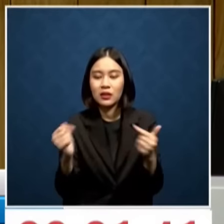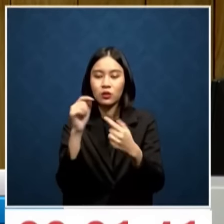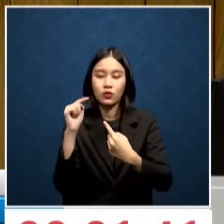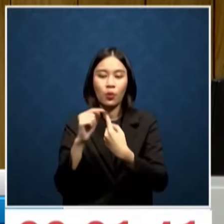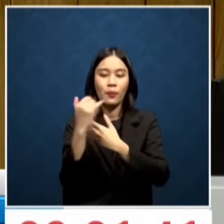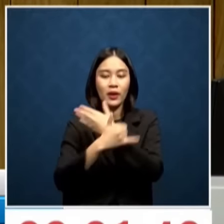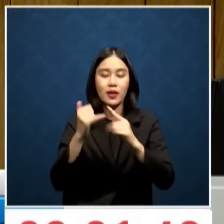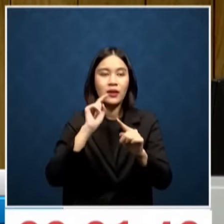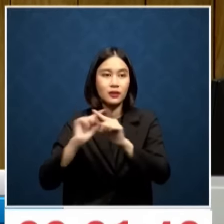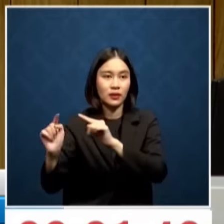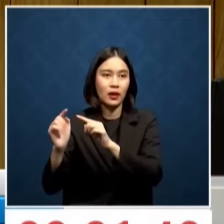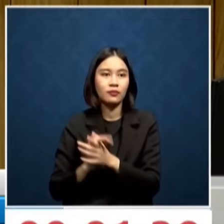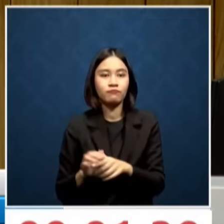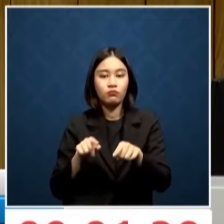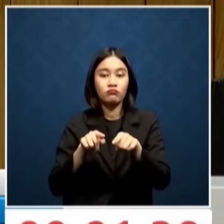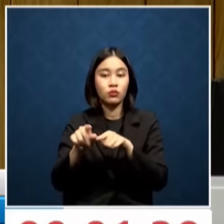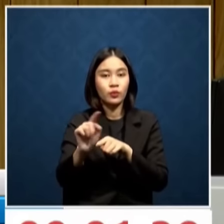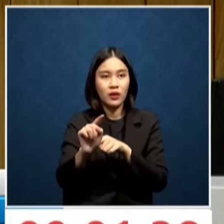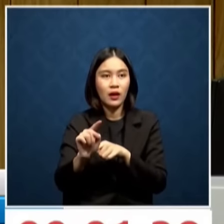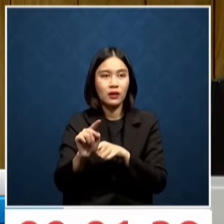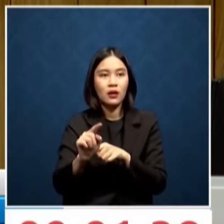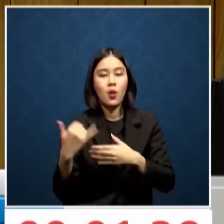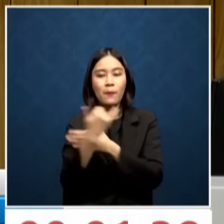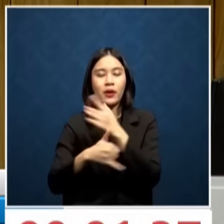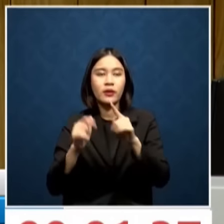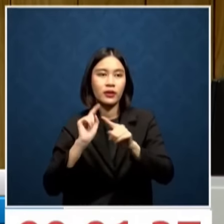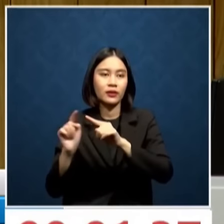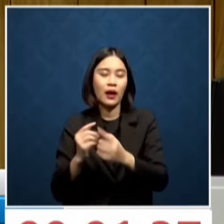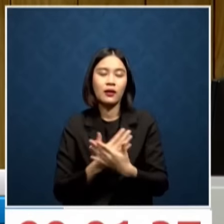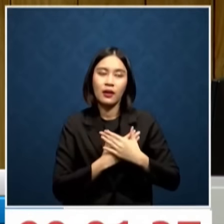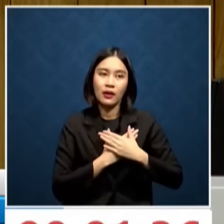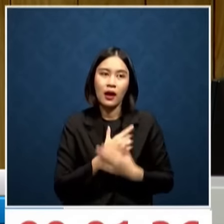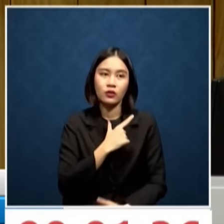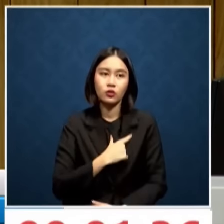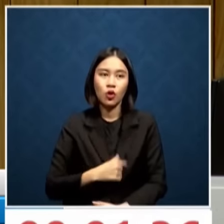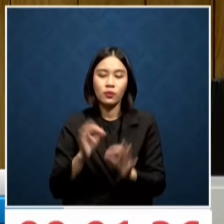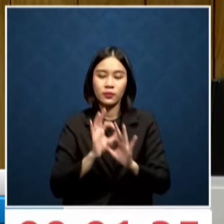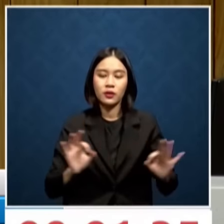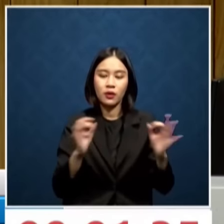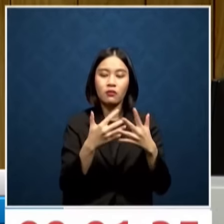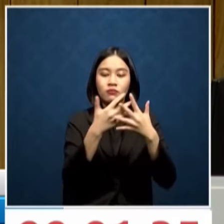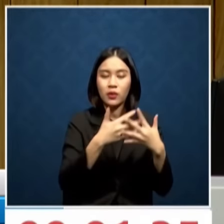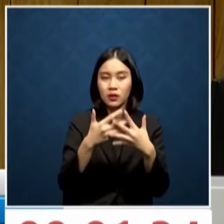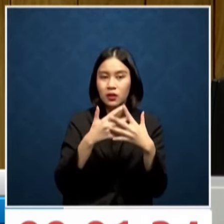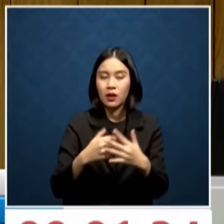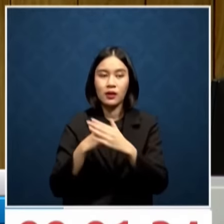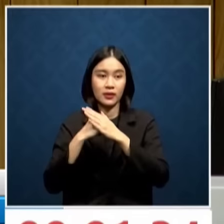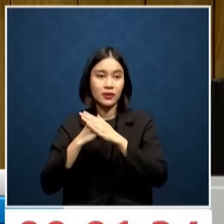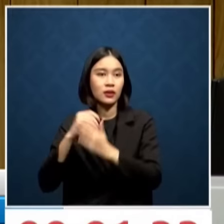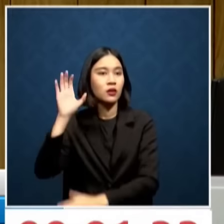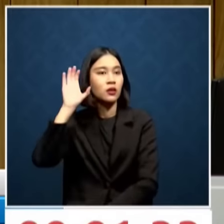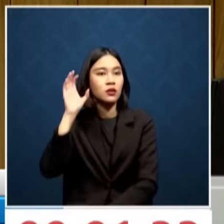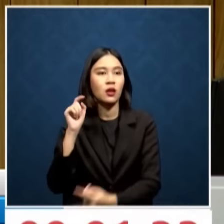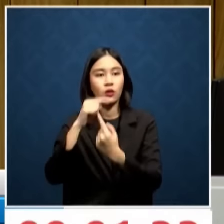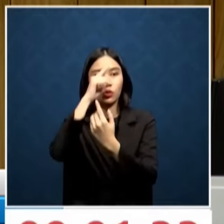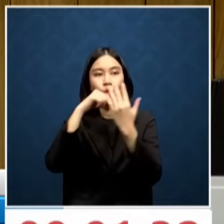เปรียบกับประเทศอื่นๆคือเราเป็นที่รักของทั้งโดยเฉพาะสหรัฐและจีนเนี่ยมีความเชื่อถือในตัวเรารว